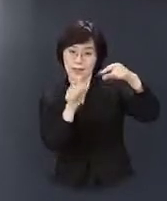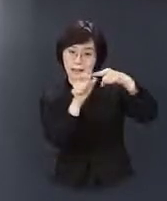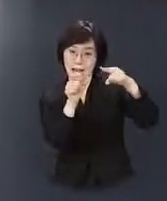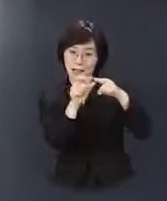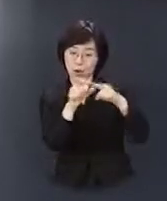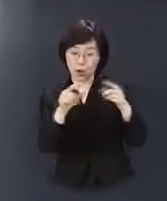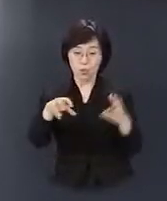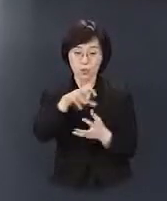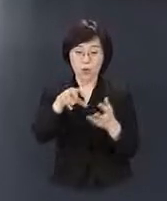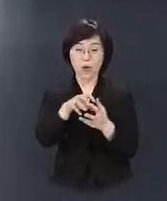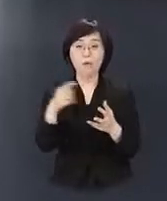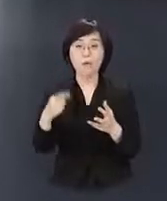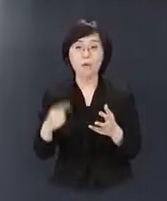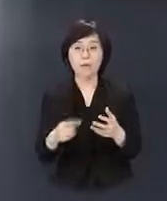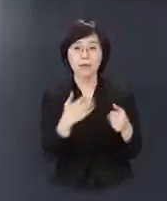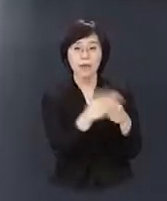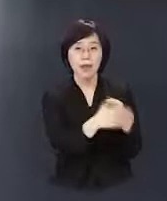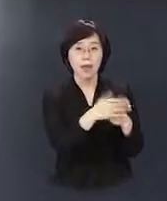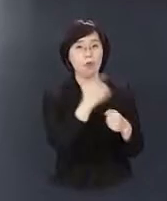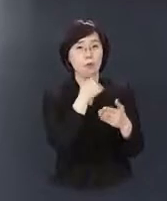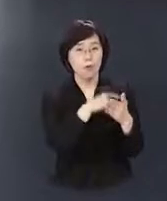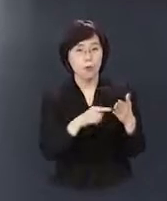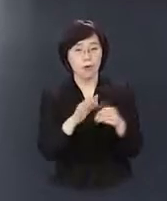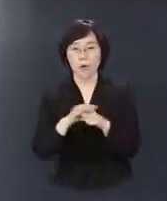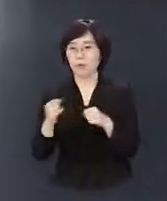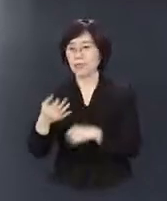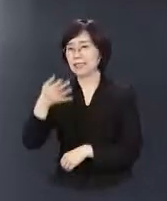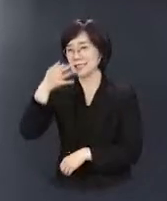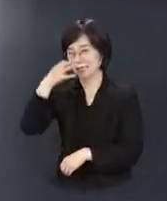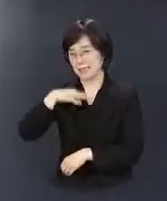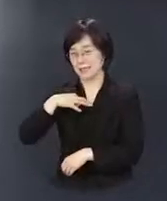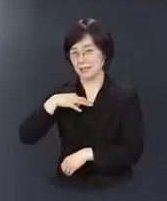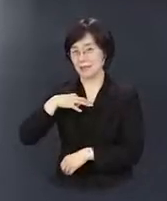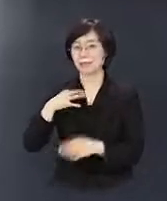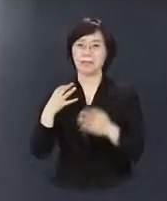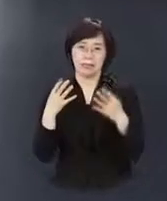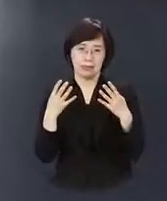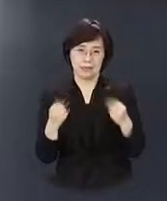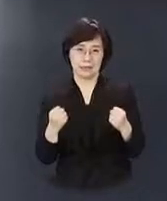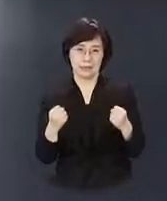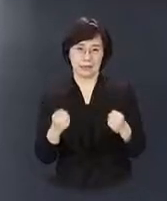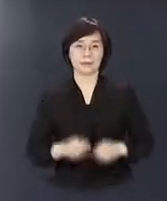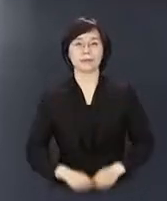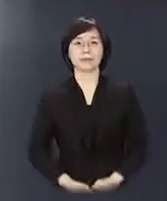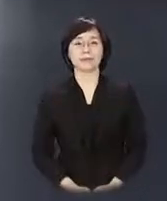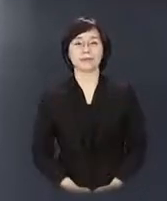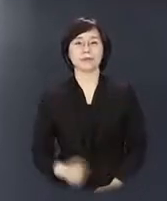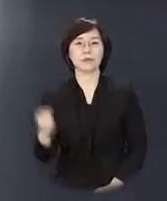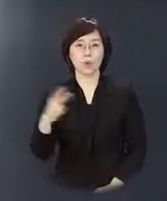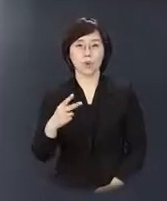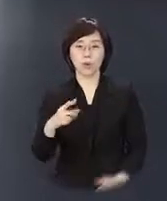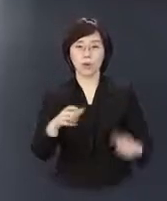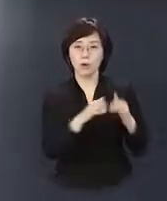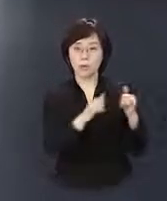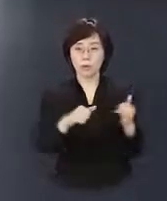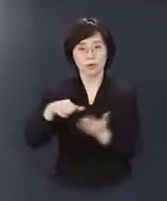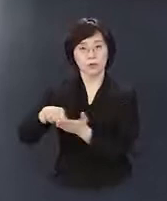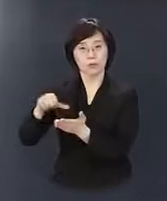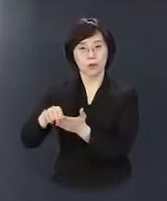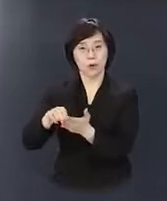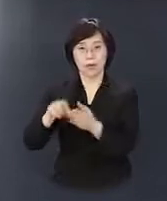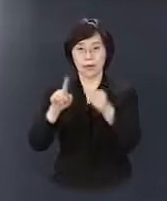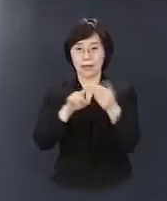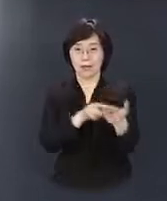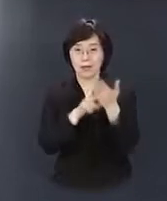조합된 다 봤더니 대구 된 손에 또 경북은 이득의 단어 쌍이 도출 됐고요 주민과 투표도 눈에